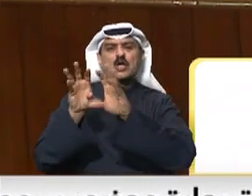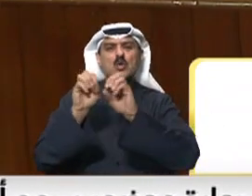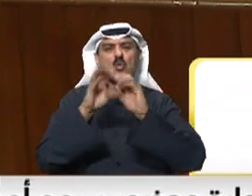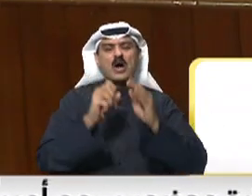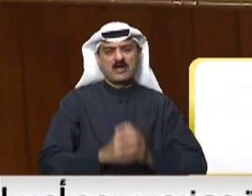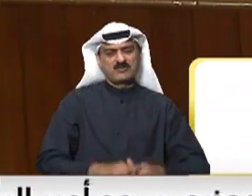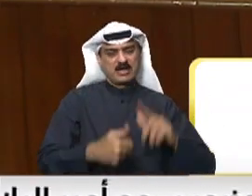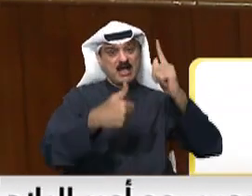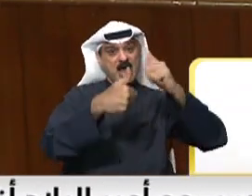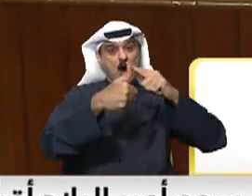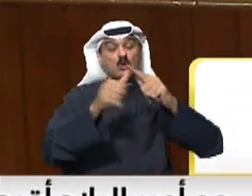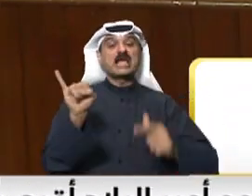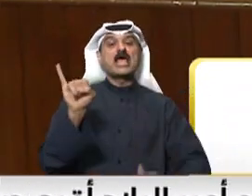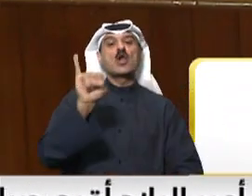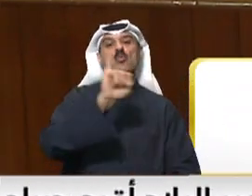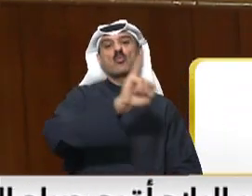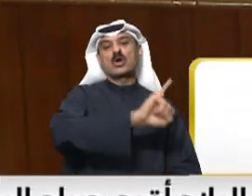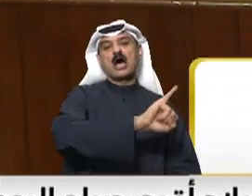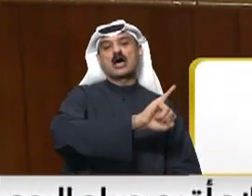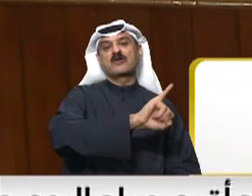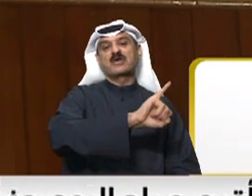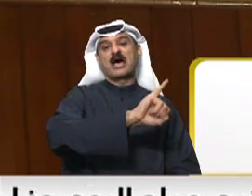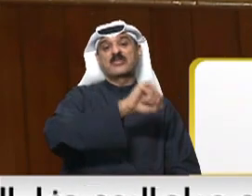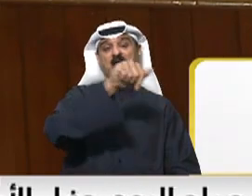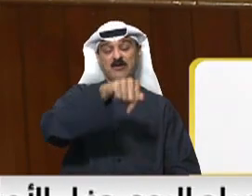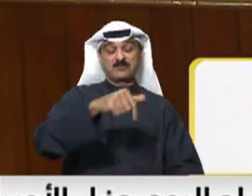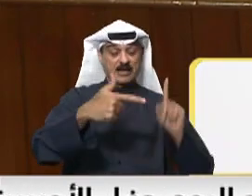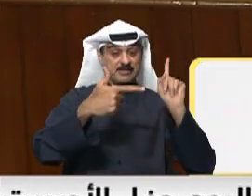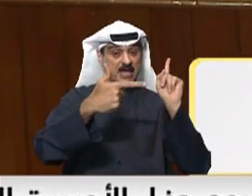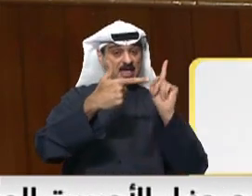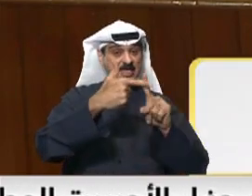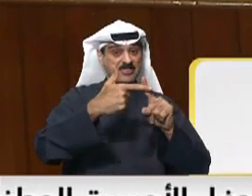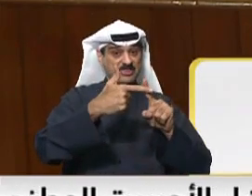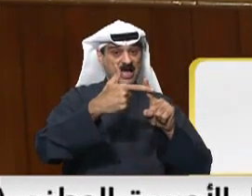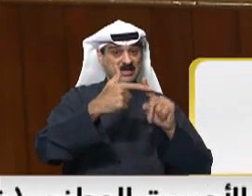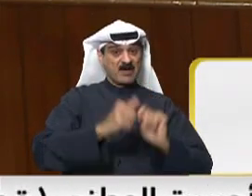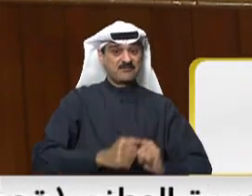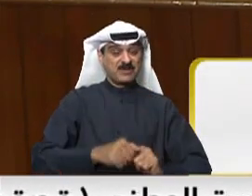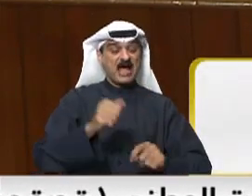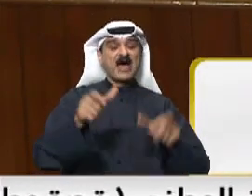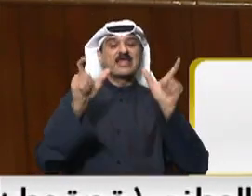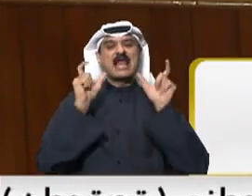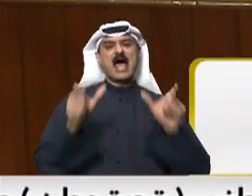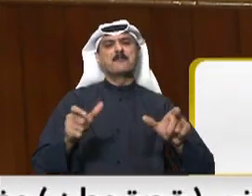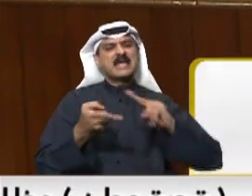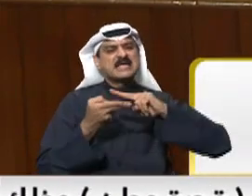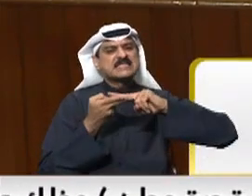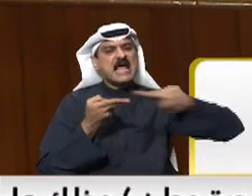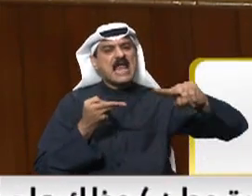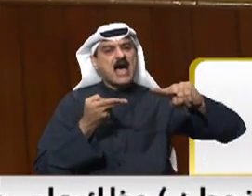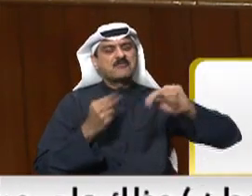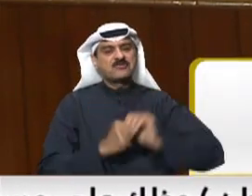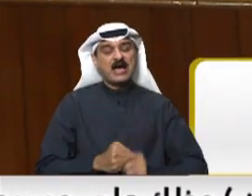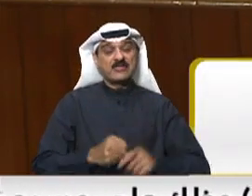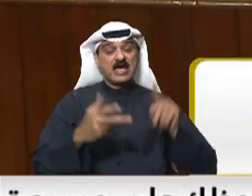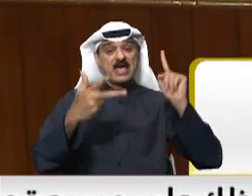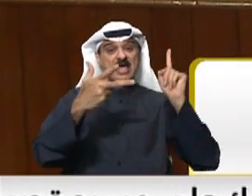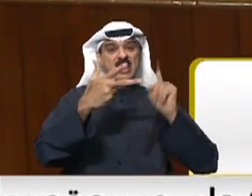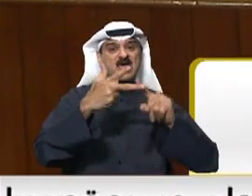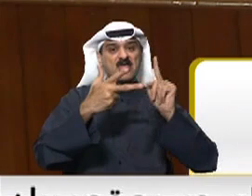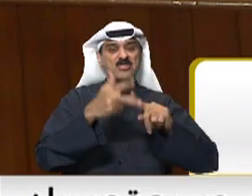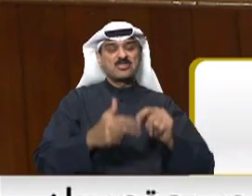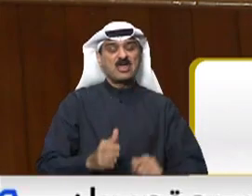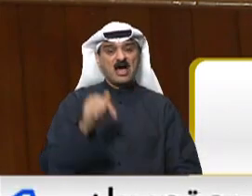التغير المناخي، من بين كمان تطبيق السلام والأمن. تحدثت عن العنف اللي عم